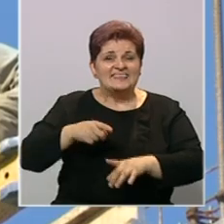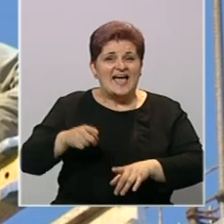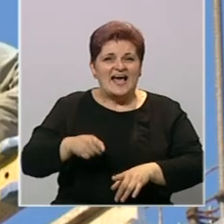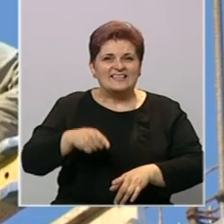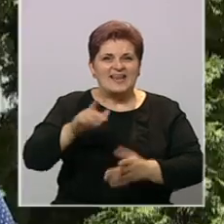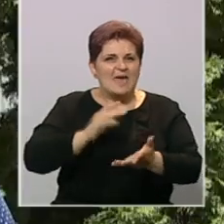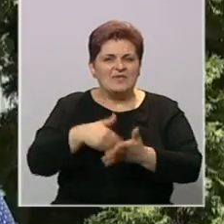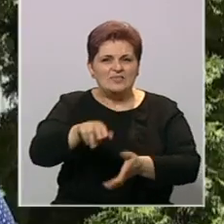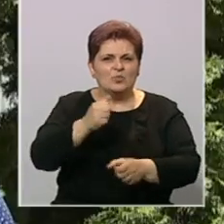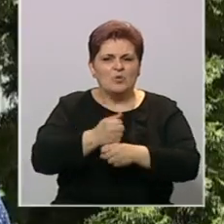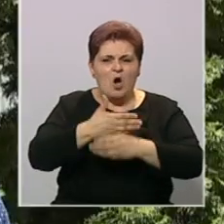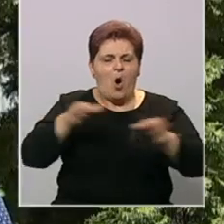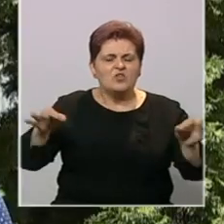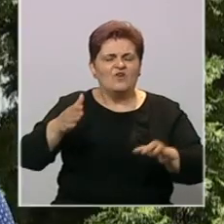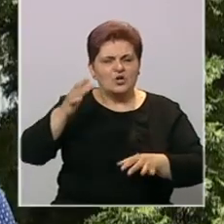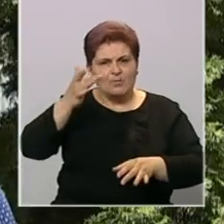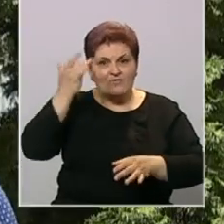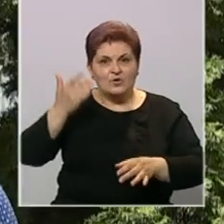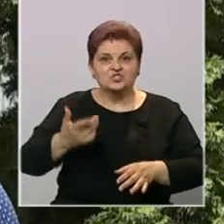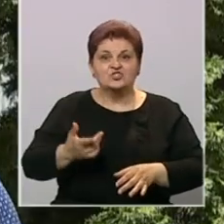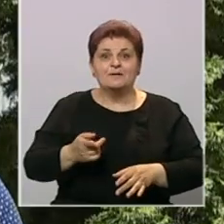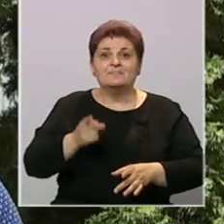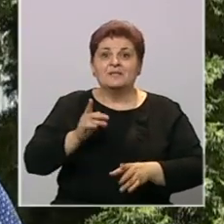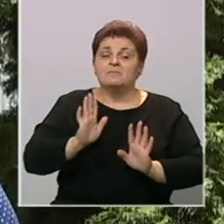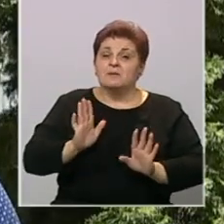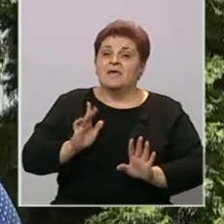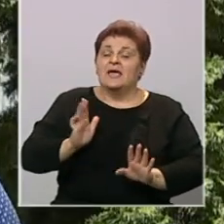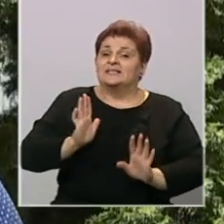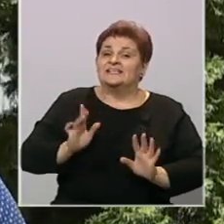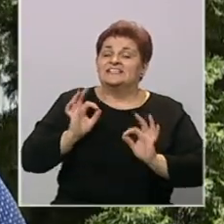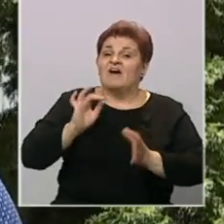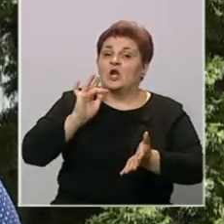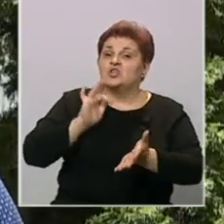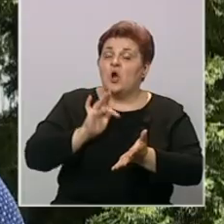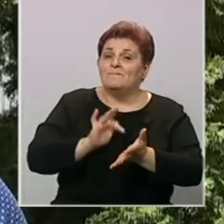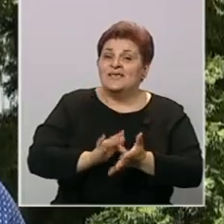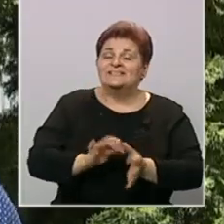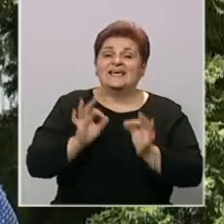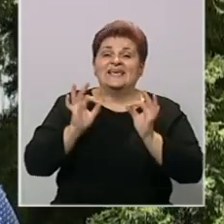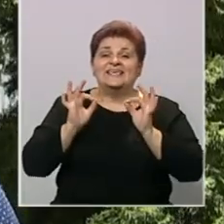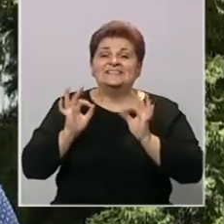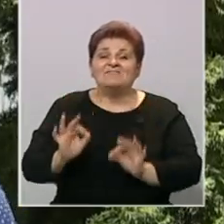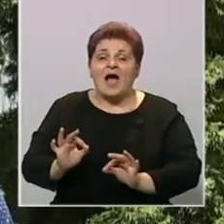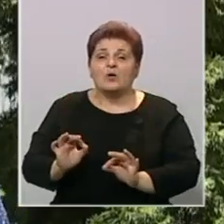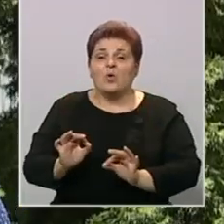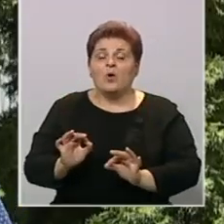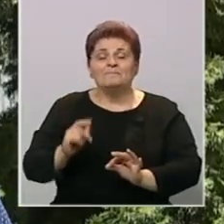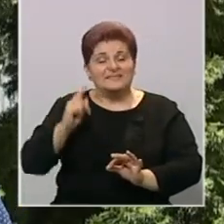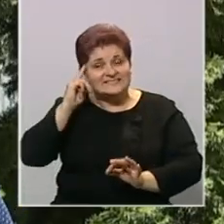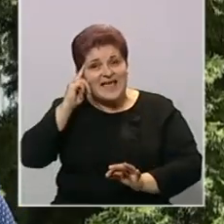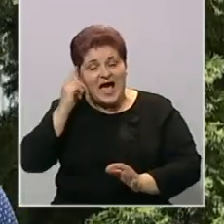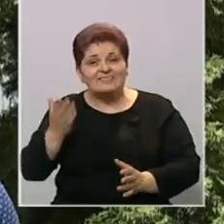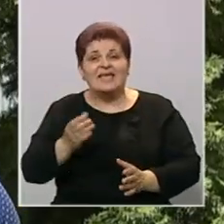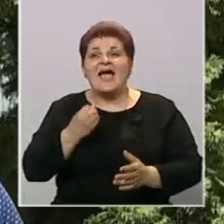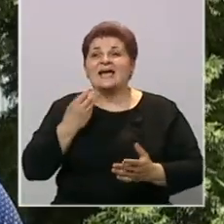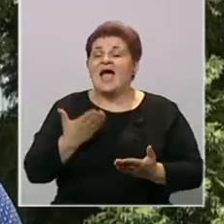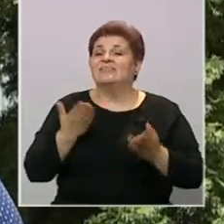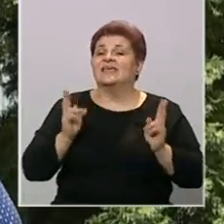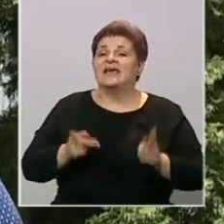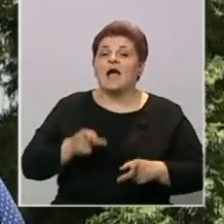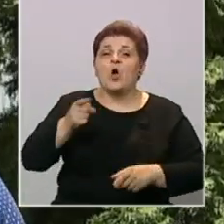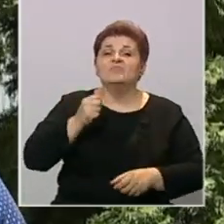izlažu vrućinama. Poslodavci bi trebao da ima akt o procjeni rizika i za svako radno mjesto, za svaku radnu poziciju, znati kad i kako